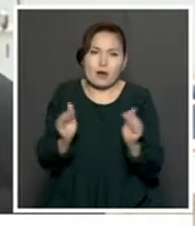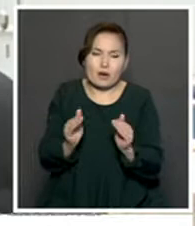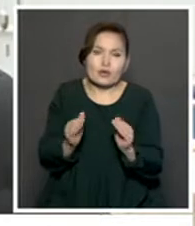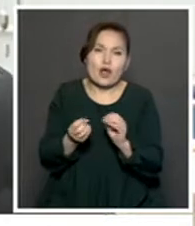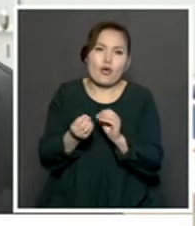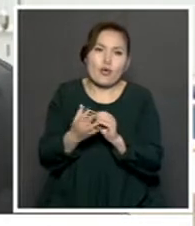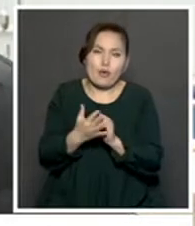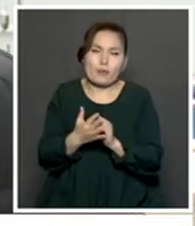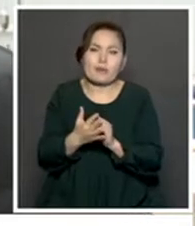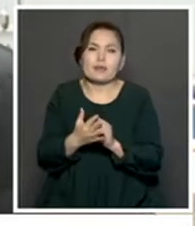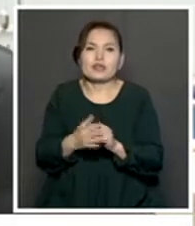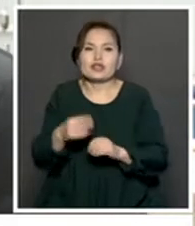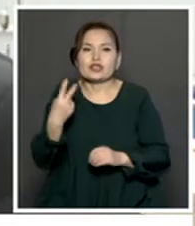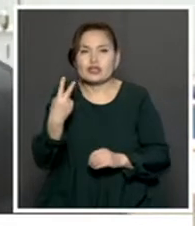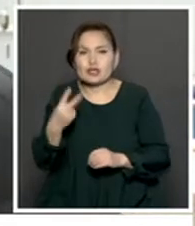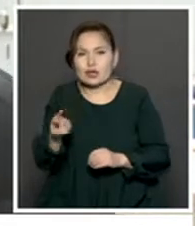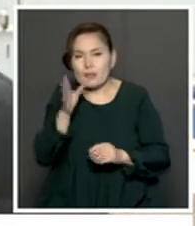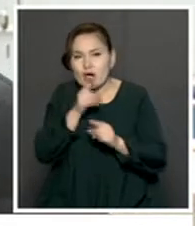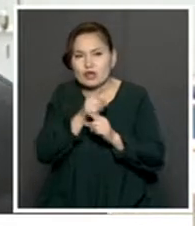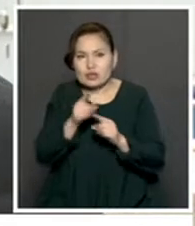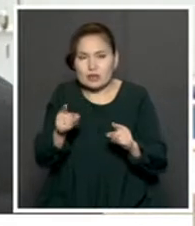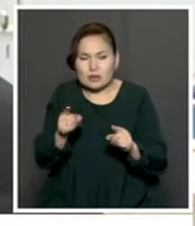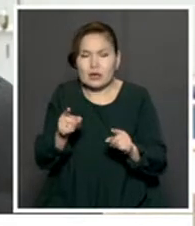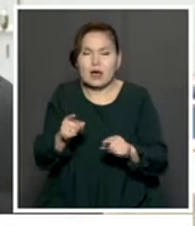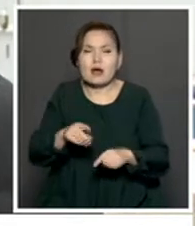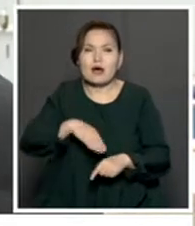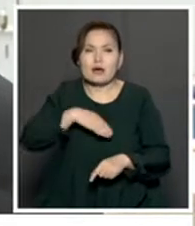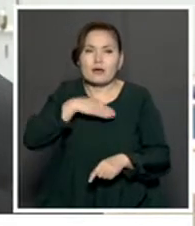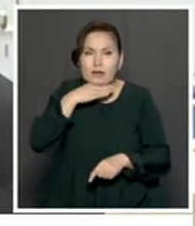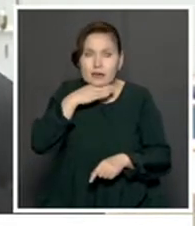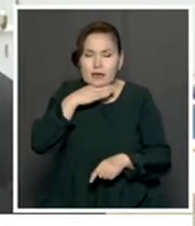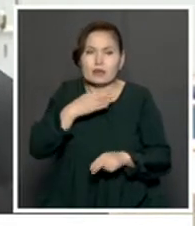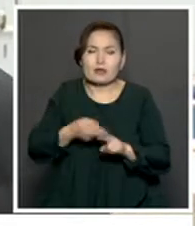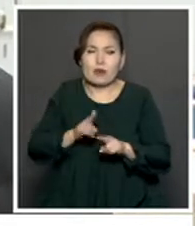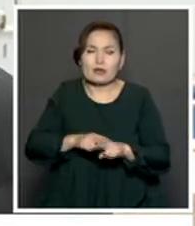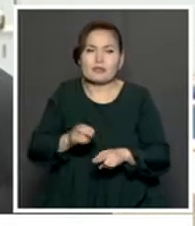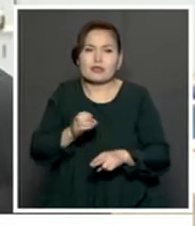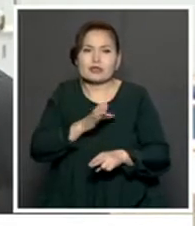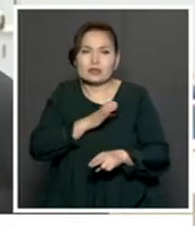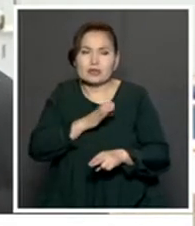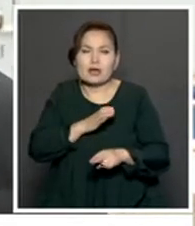әрі кетсе 20 жылға жететін анық. Сондықтан да біз қазірден